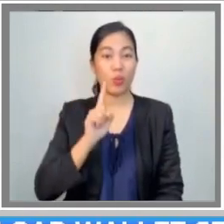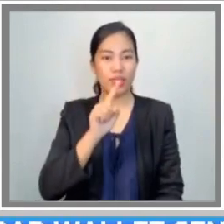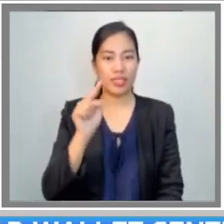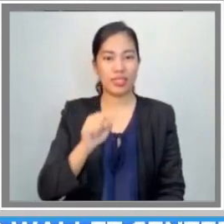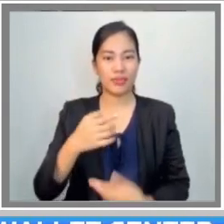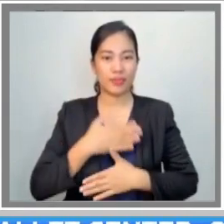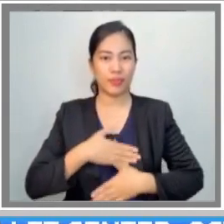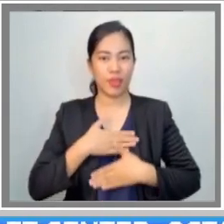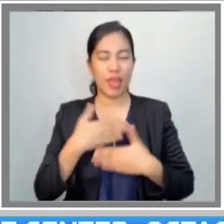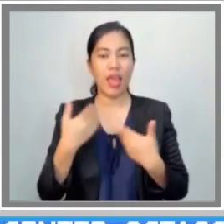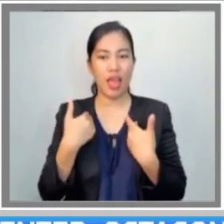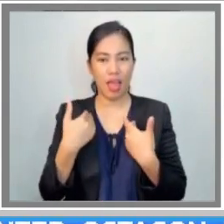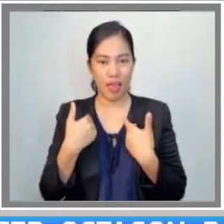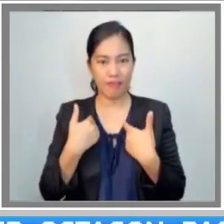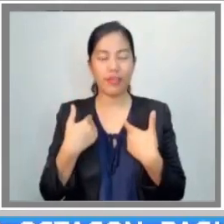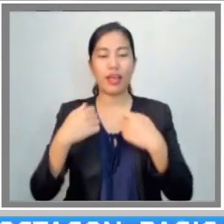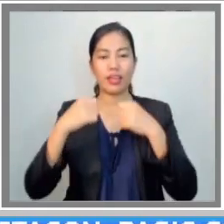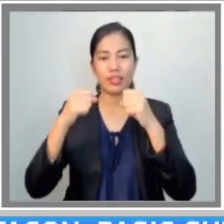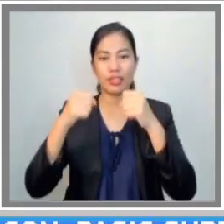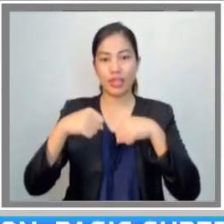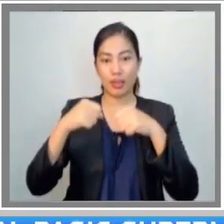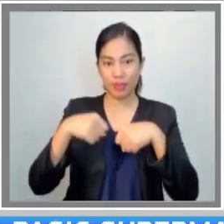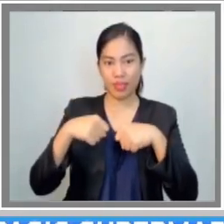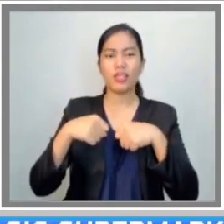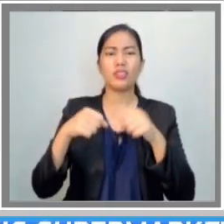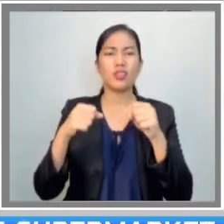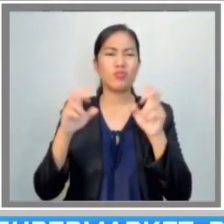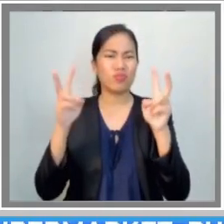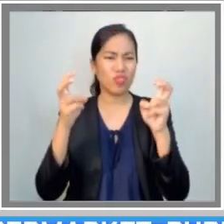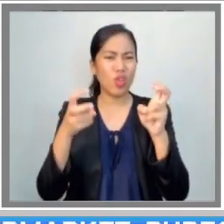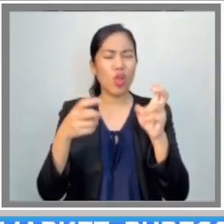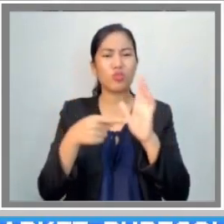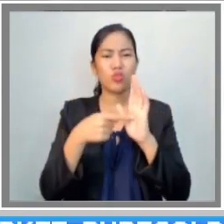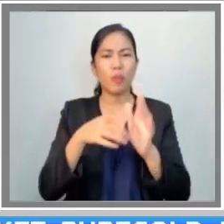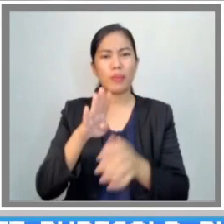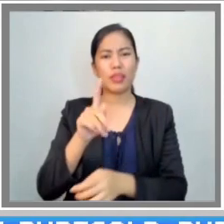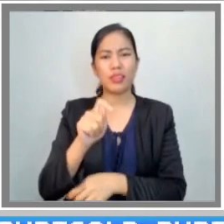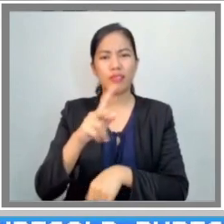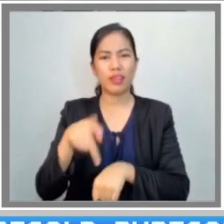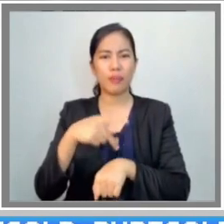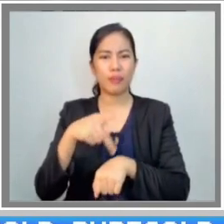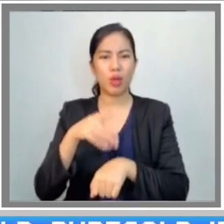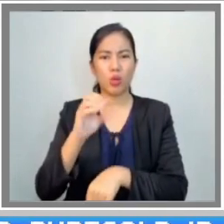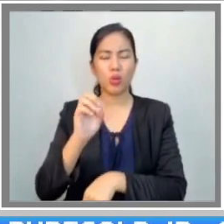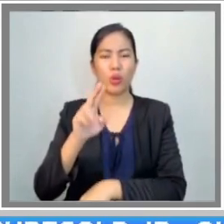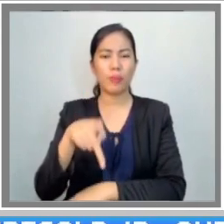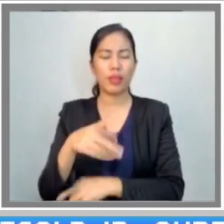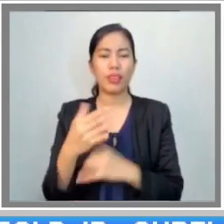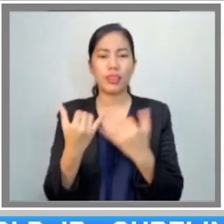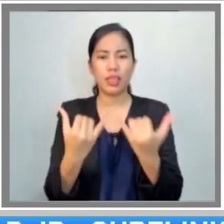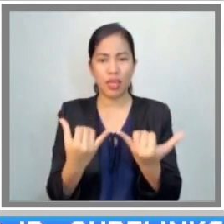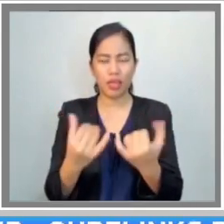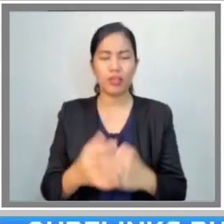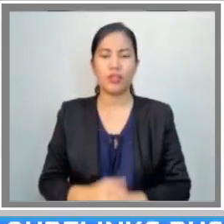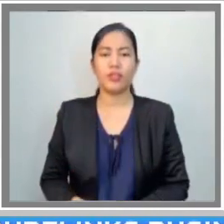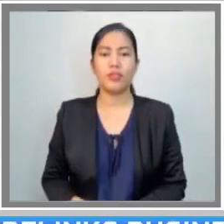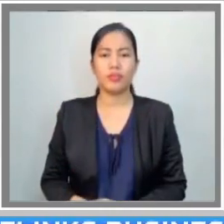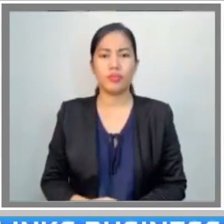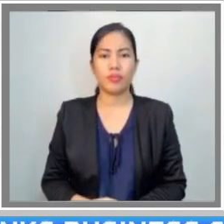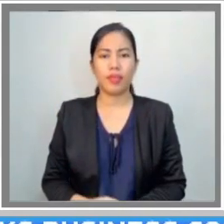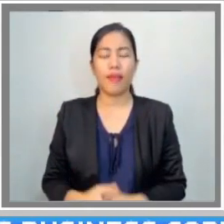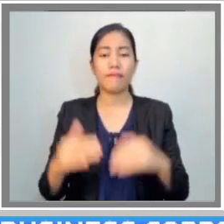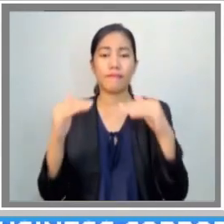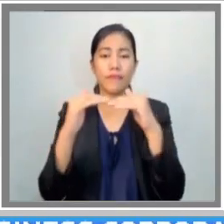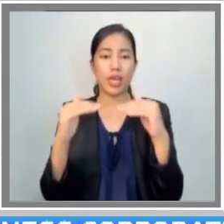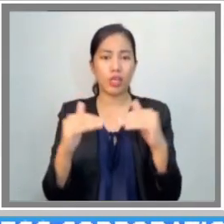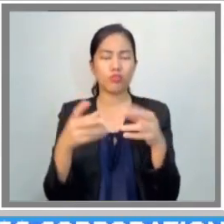na ng grupo na ShowBT Philippines Corporation sa pamamagitan ng I-Quote, Fair and Equitable Resolution, end of